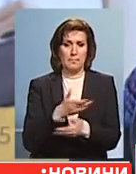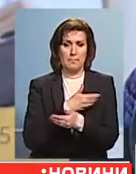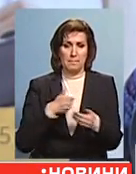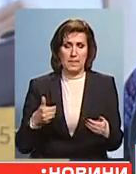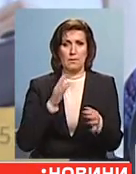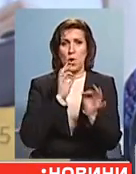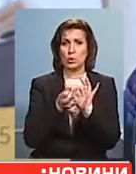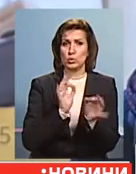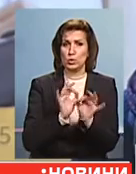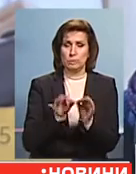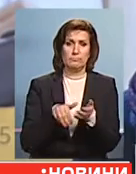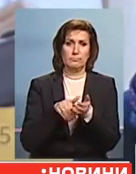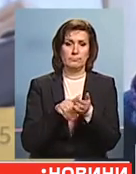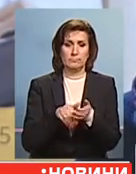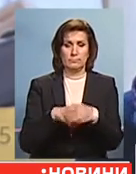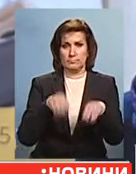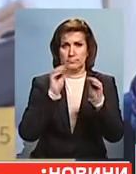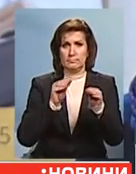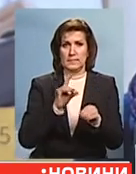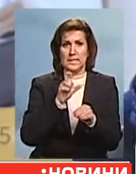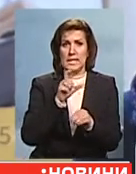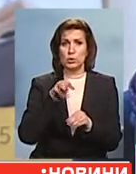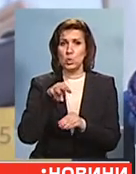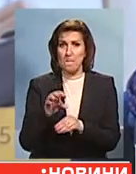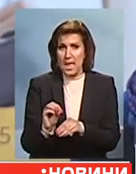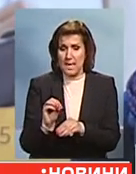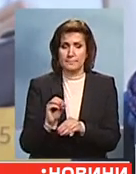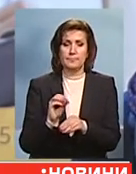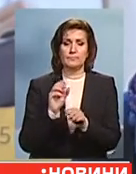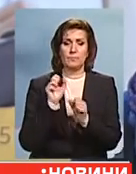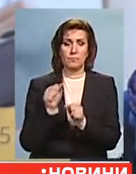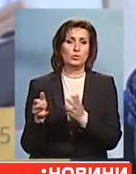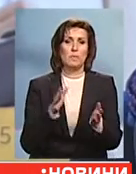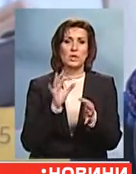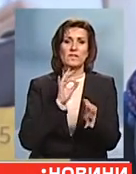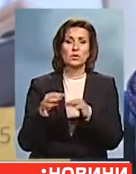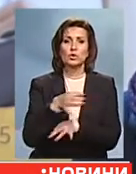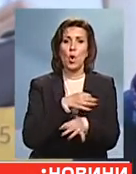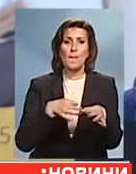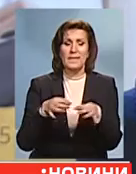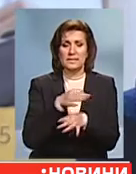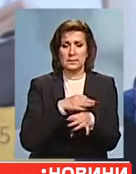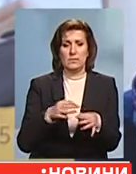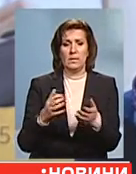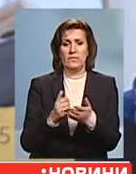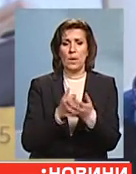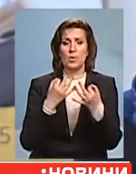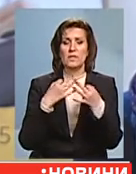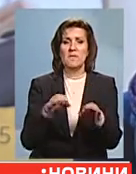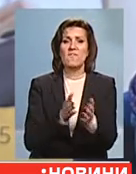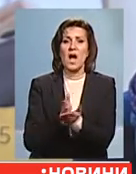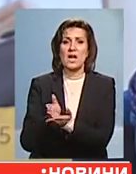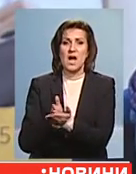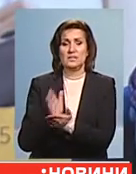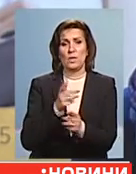его консультируем, помогаем составить резюме, если у него нет. Можем готовить к собеседованиям, находим ему вакансии, которые будут